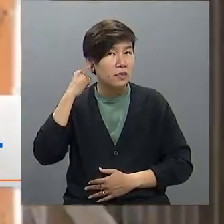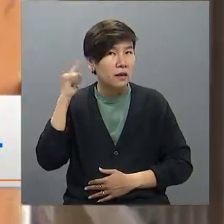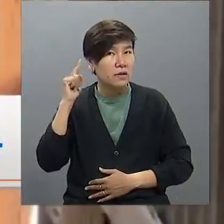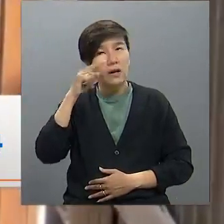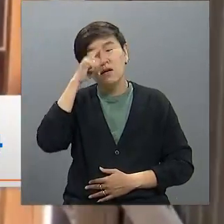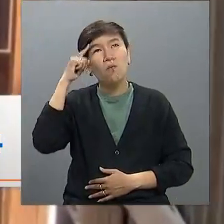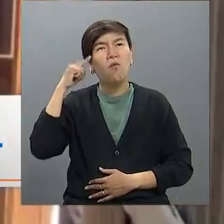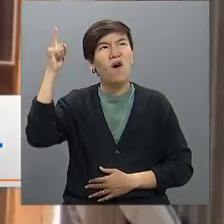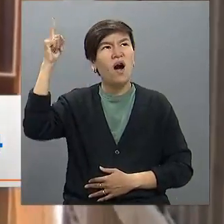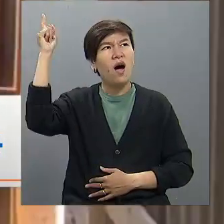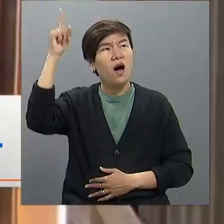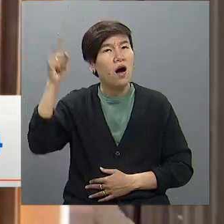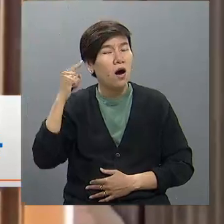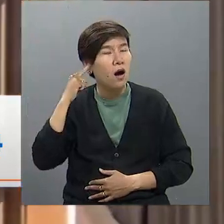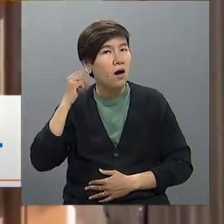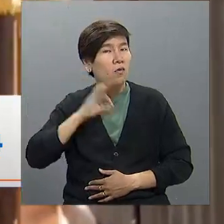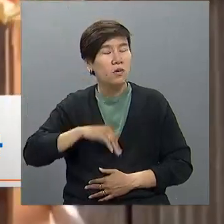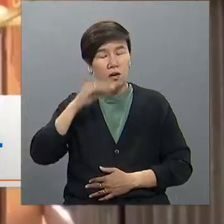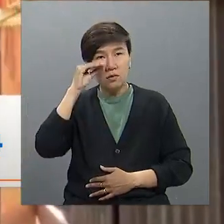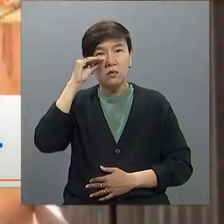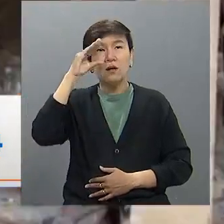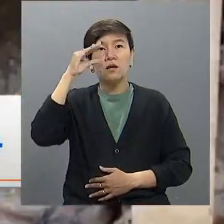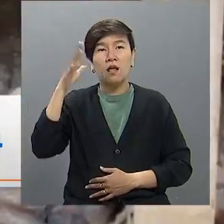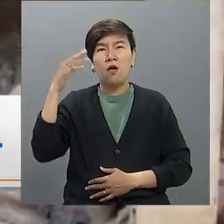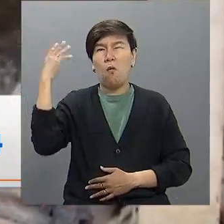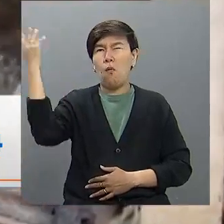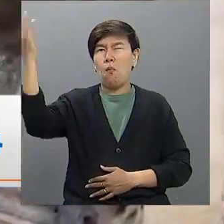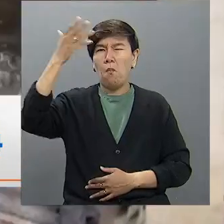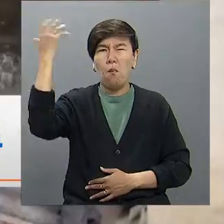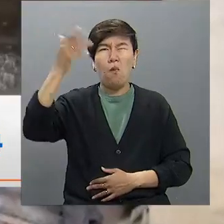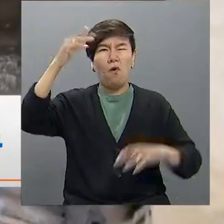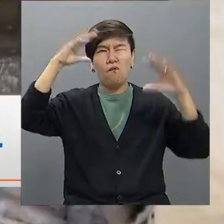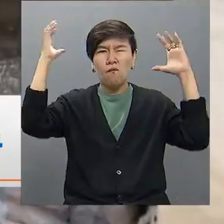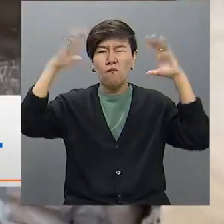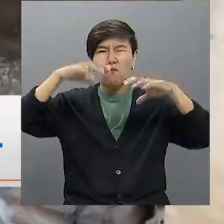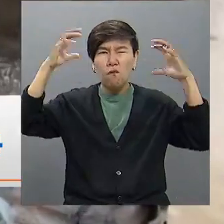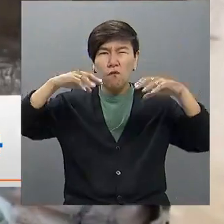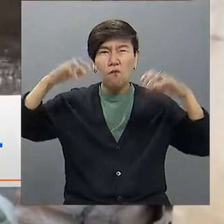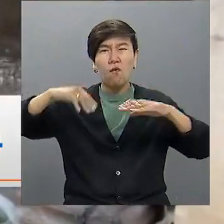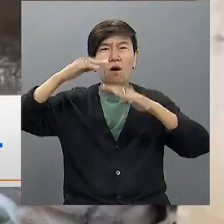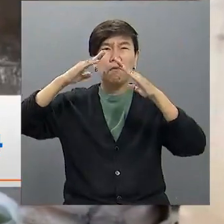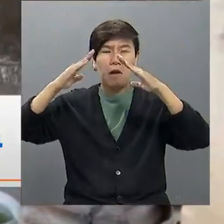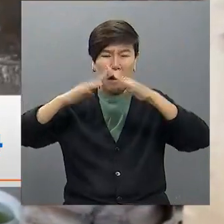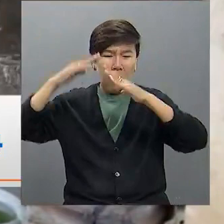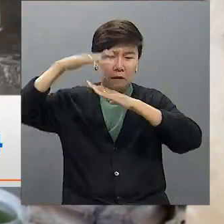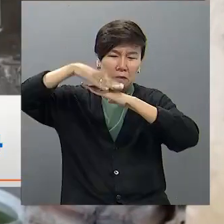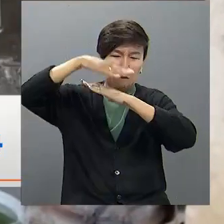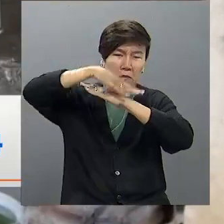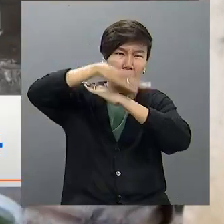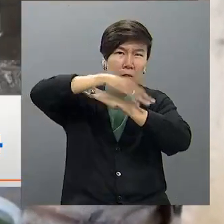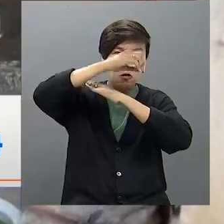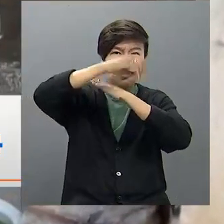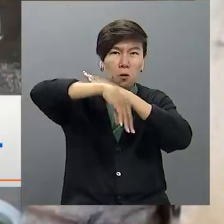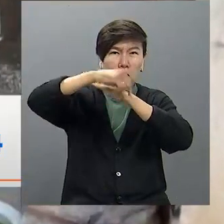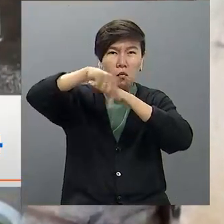ดุ้งตื่นนะคะจากนั้นก็มีลมฝนตกแรงเศษกระเบื้องเศษสังกะสีตกลงมาบ้านตัวเองเสียหายหมดเลยนะคะกิ่งม